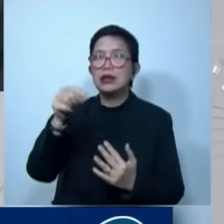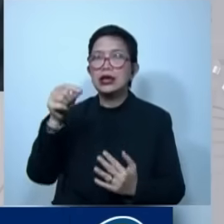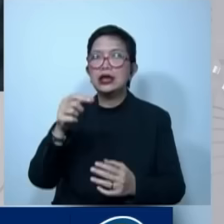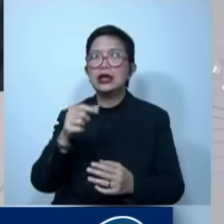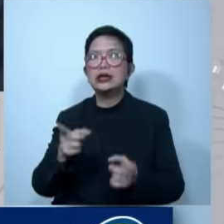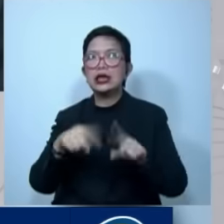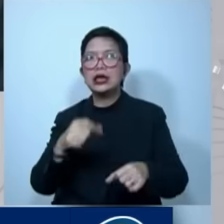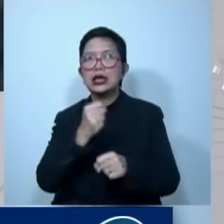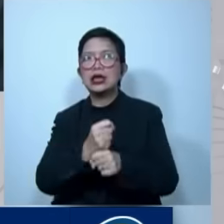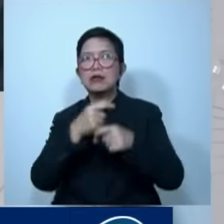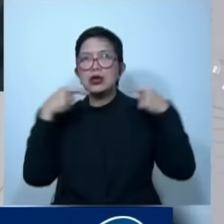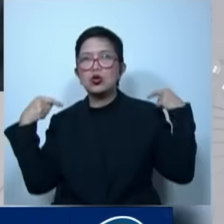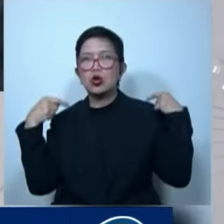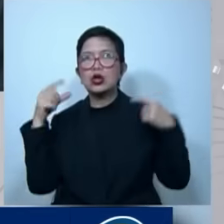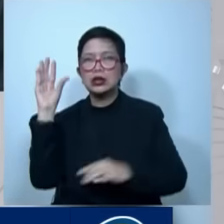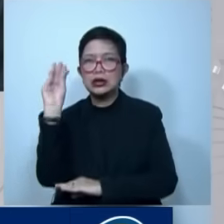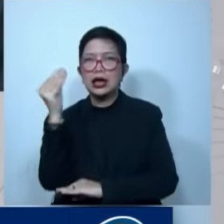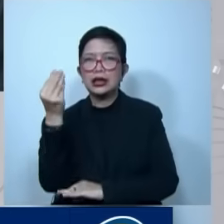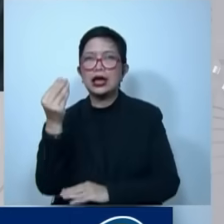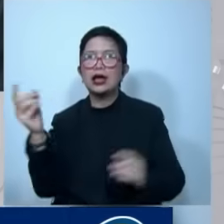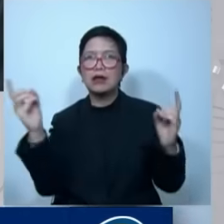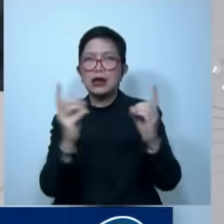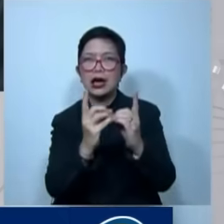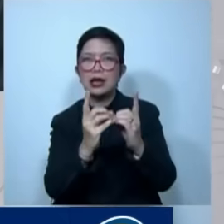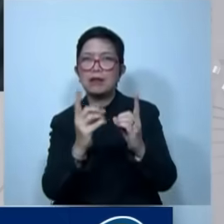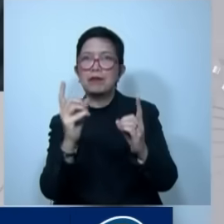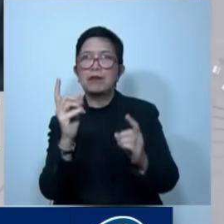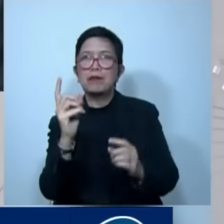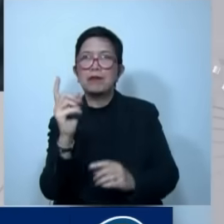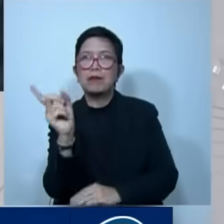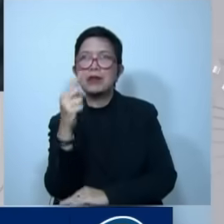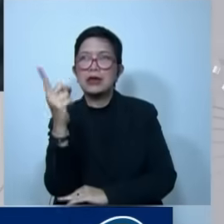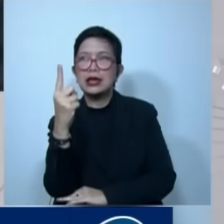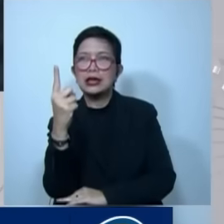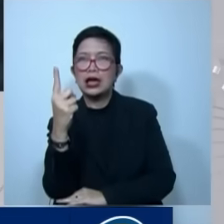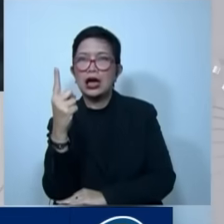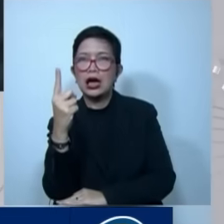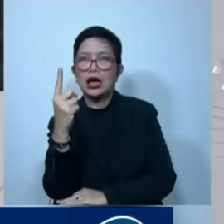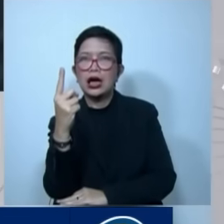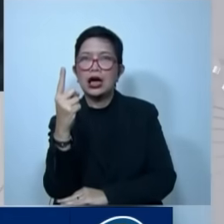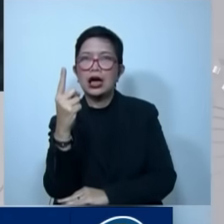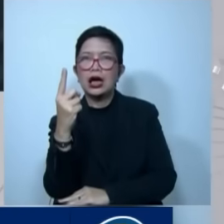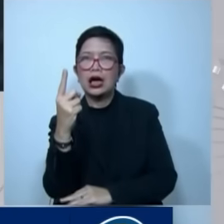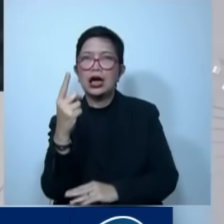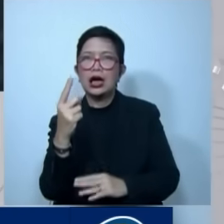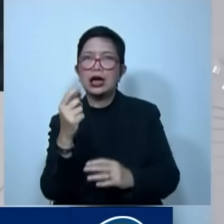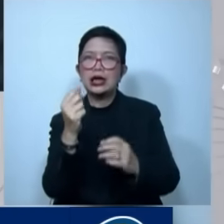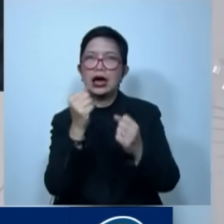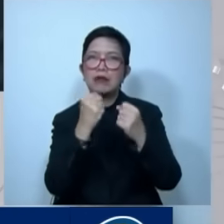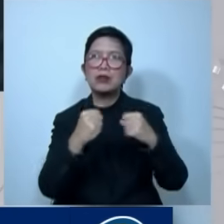DKI menghadapi pemerintah yang berkuasa saya yang